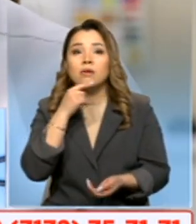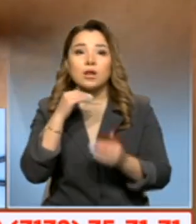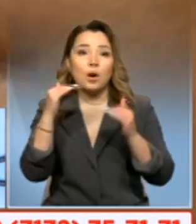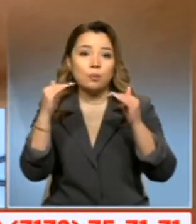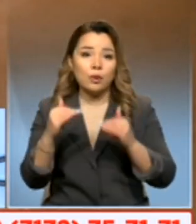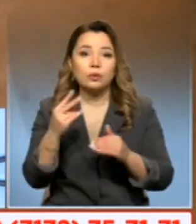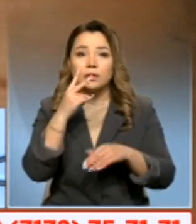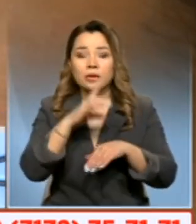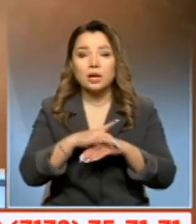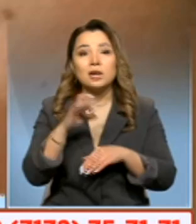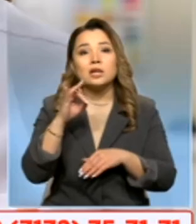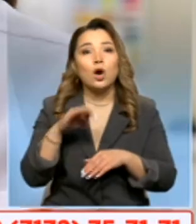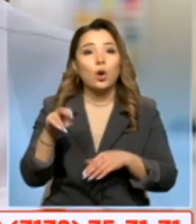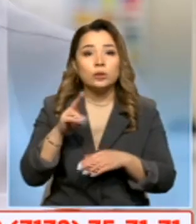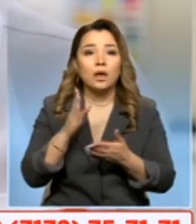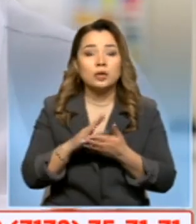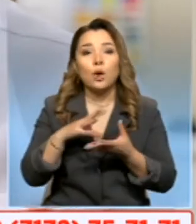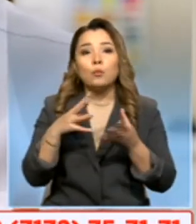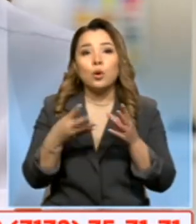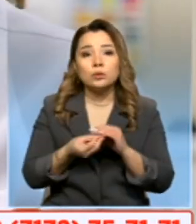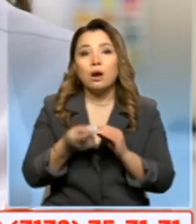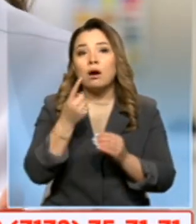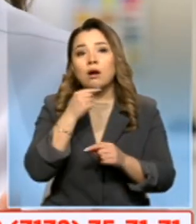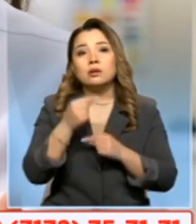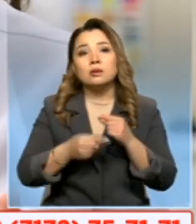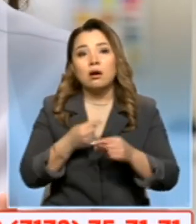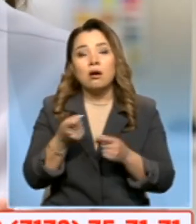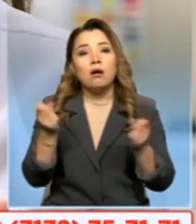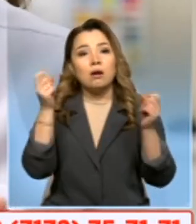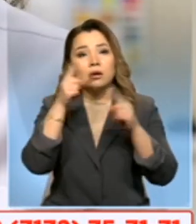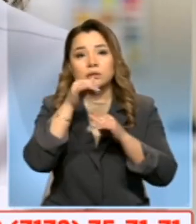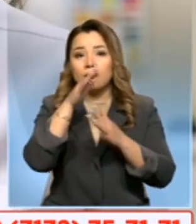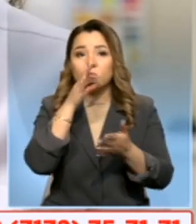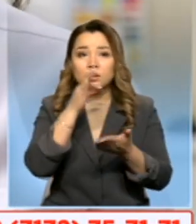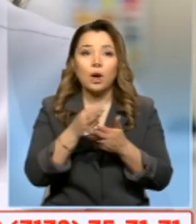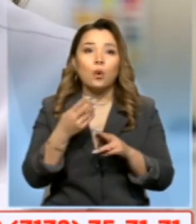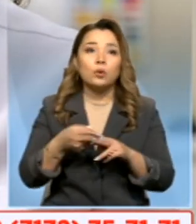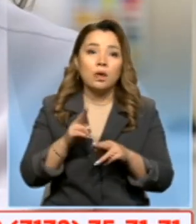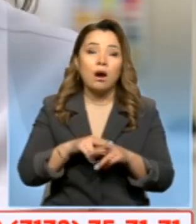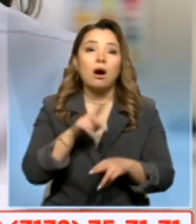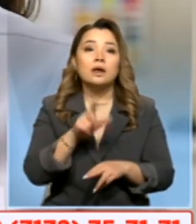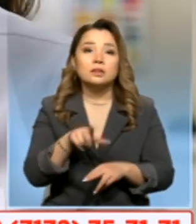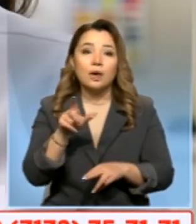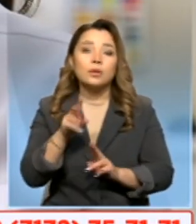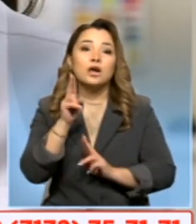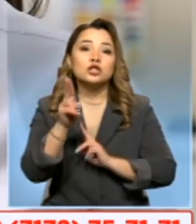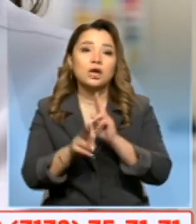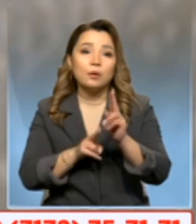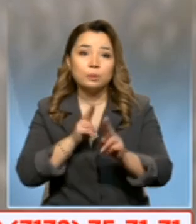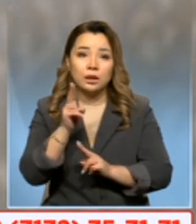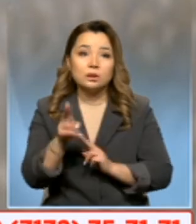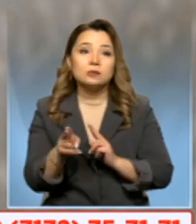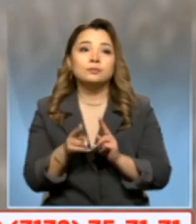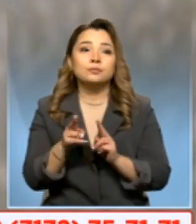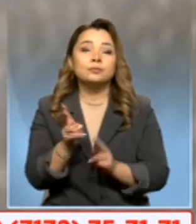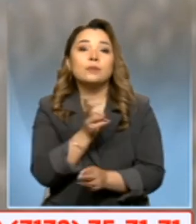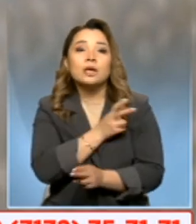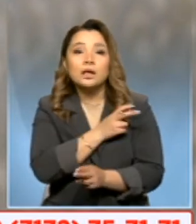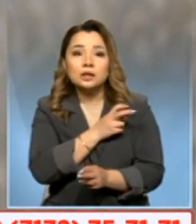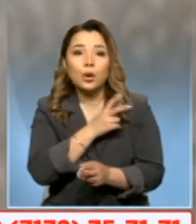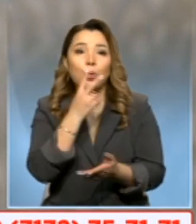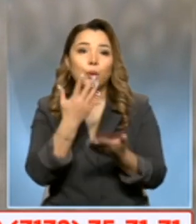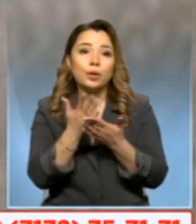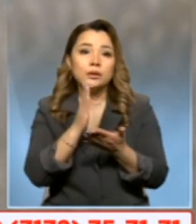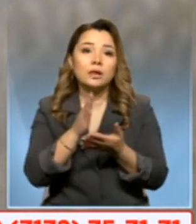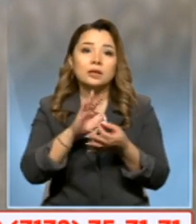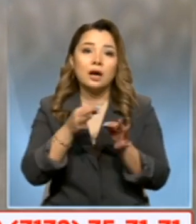көре аламыз. Йодтың мысалға мөлшерін біз қан арқылы анықтай алмаймыз. Сондықтан адамдардың шағымдарын, клиникалық